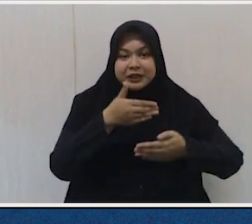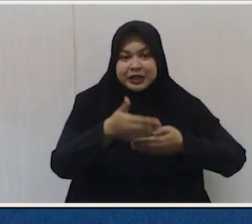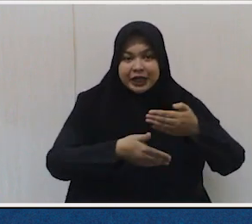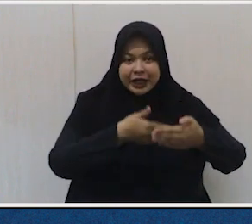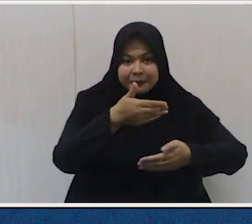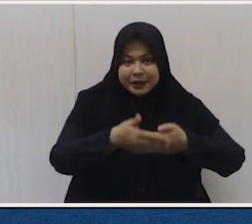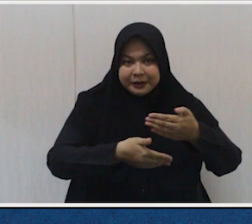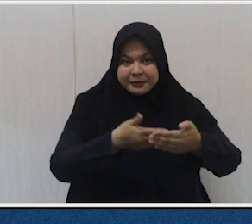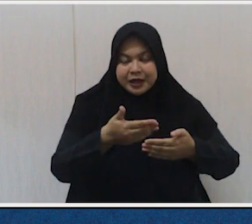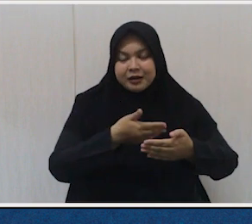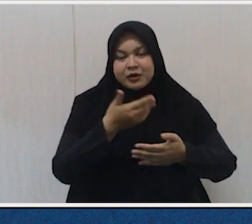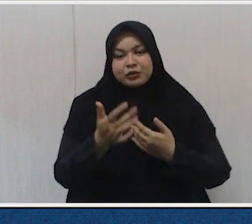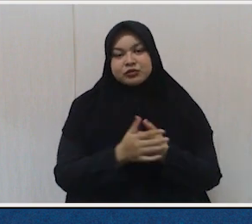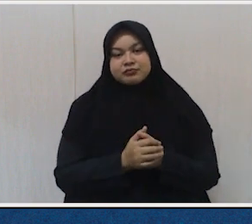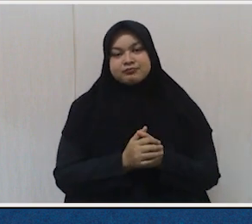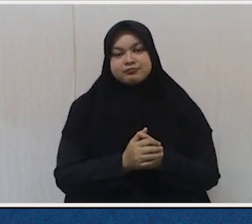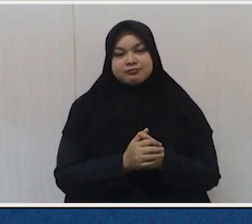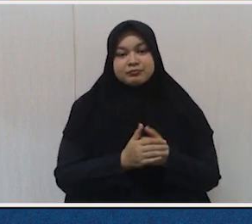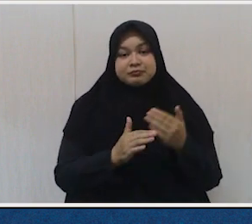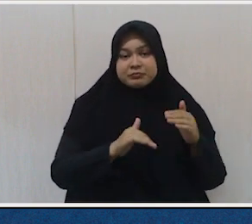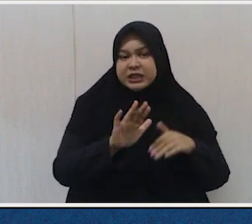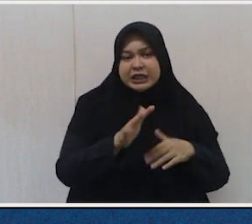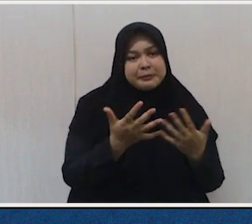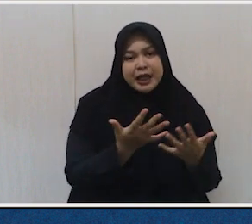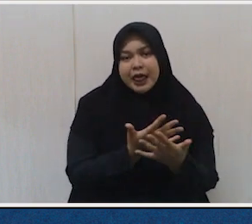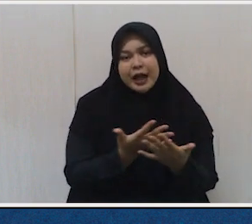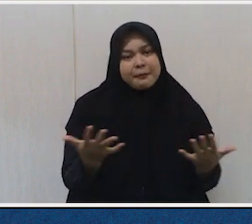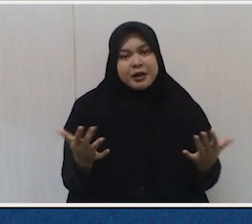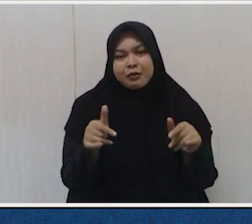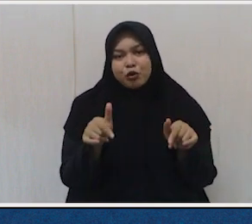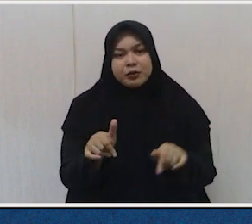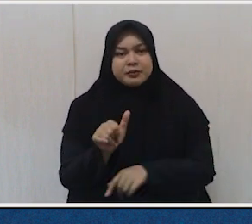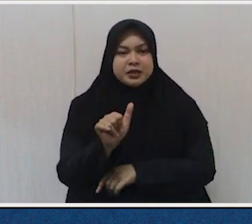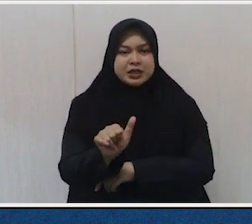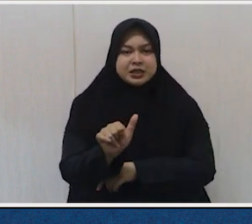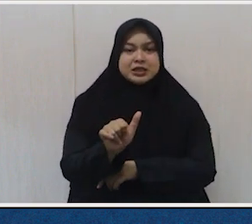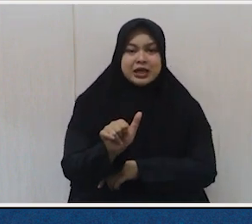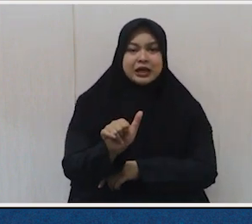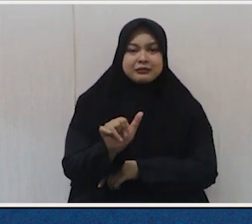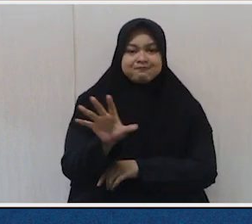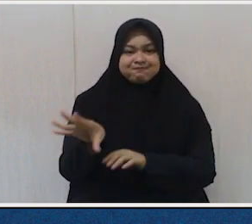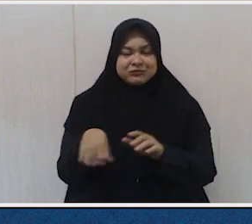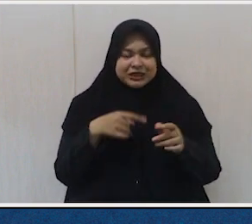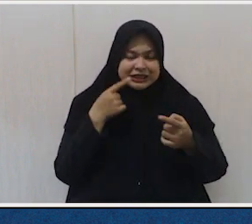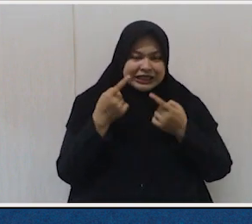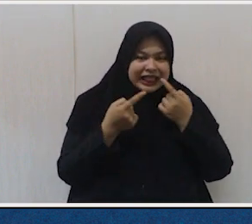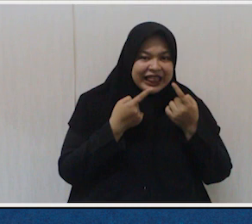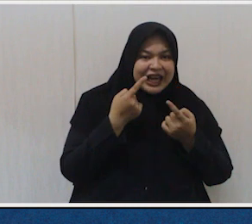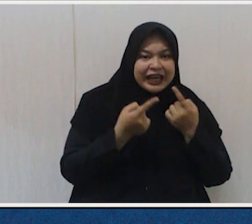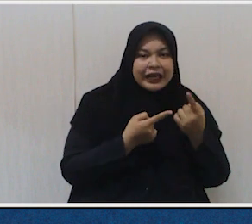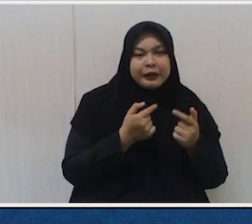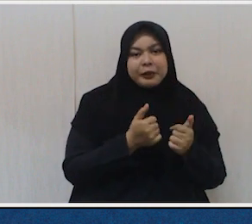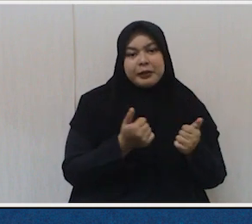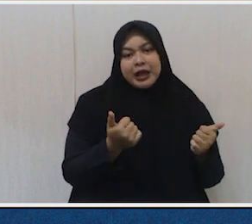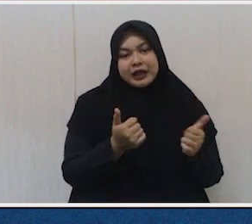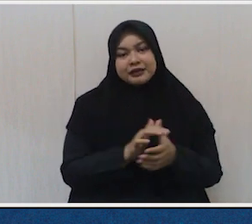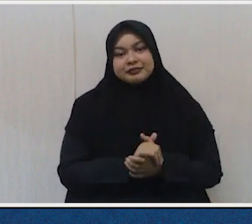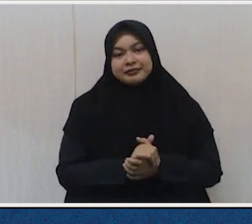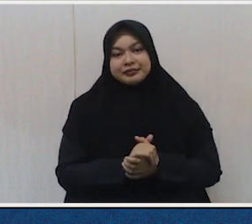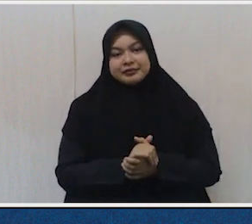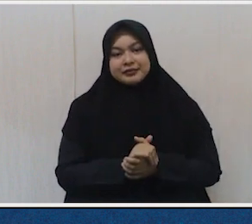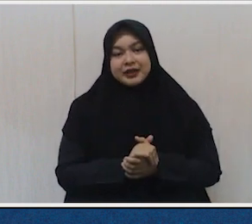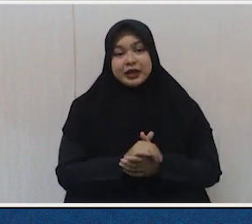penerapanlah ya mau mau seminimal apapun itu bisa ee apa bisa ter ceritakan gitu misalkan